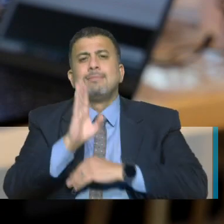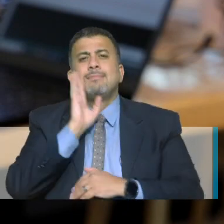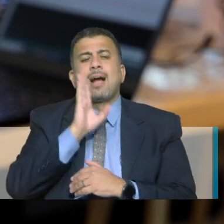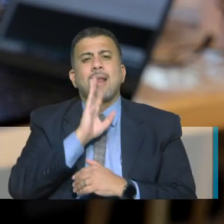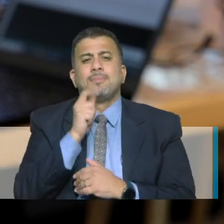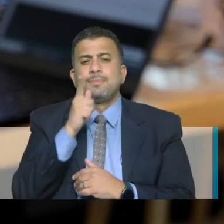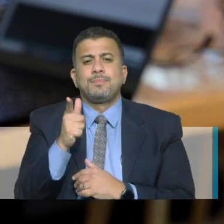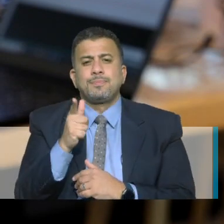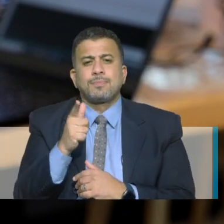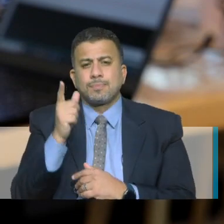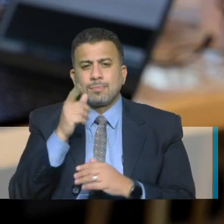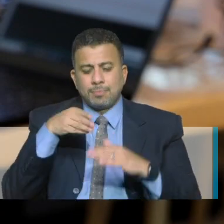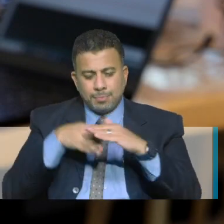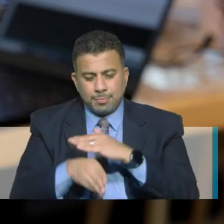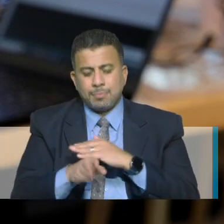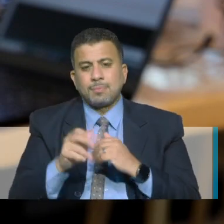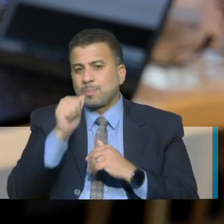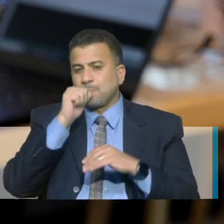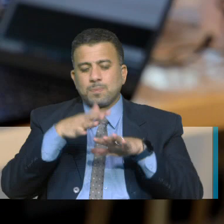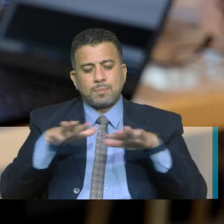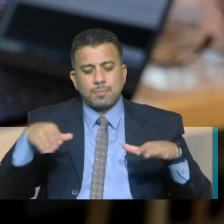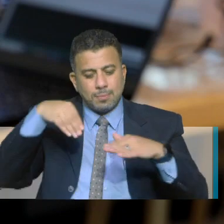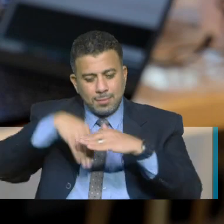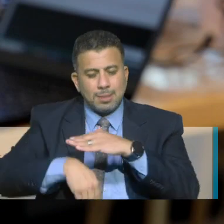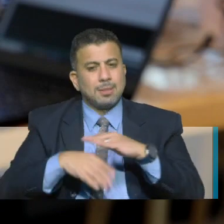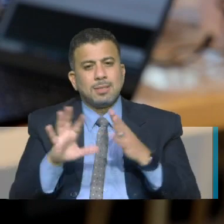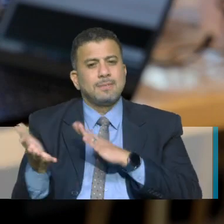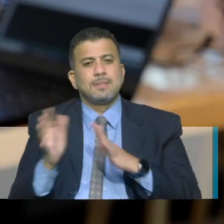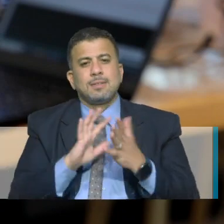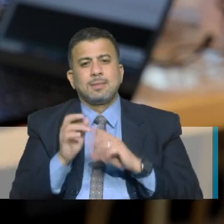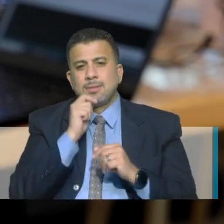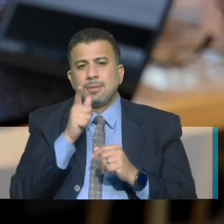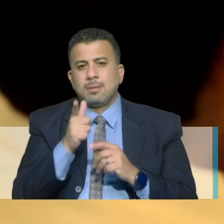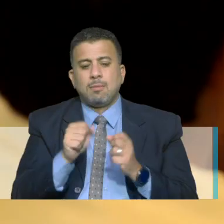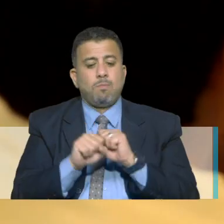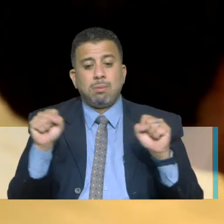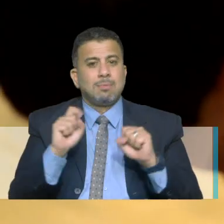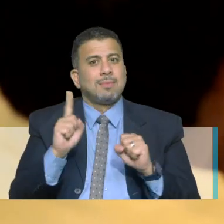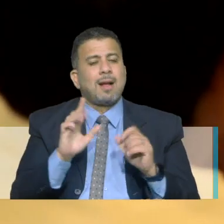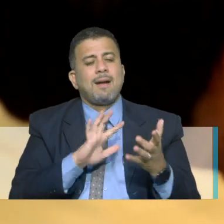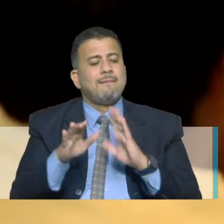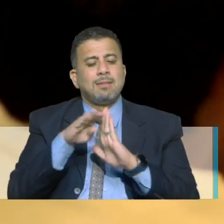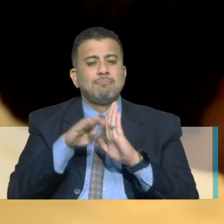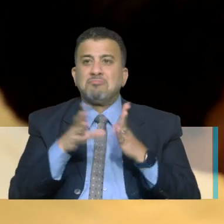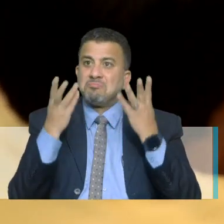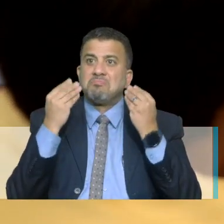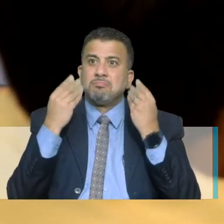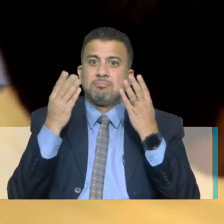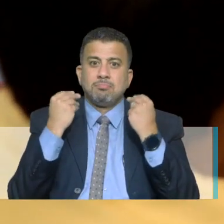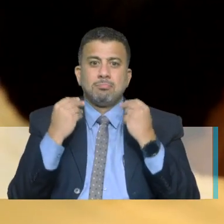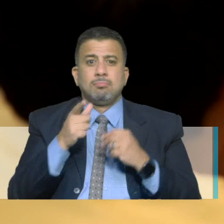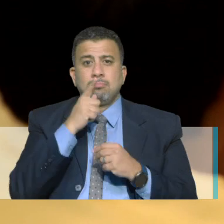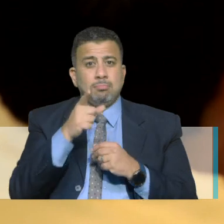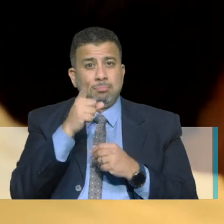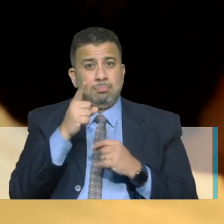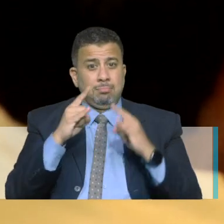وتعلمت يعني عن الغواصة وكيف هي تحت الماء وكيف ما تنفجر تحت الماء. إذن هذا